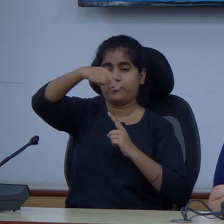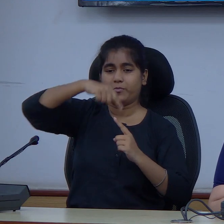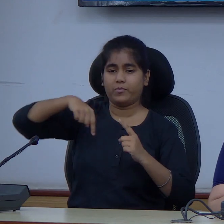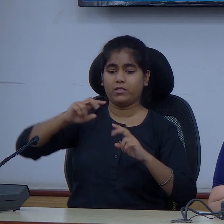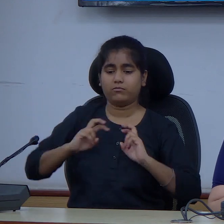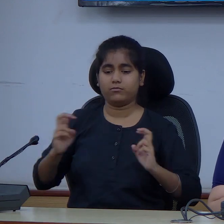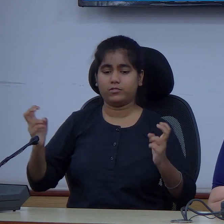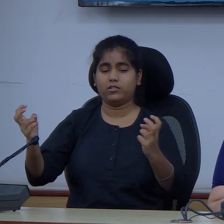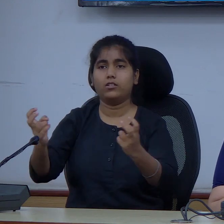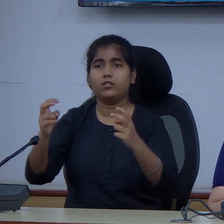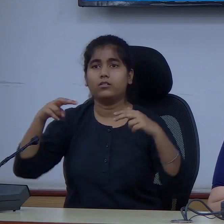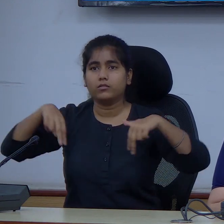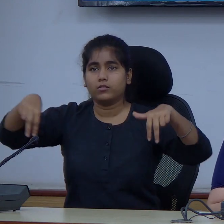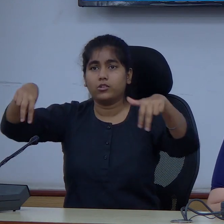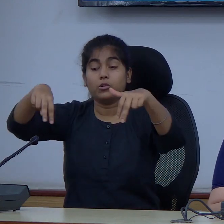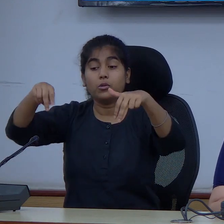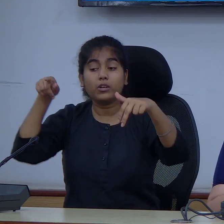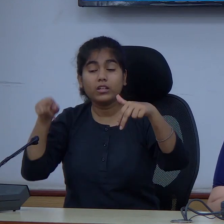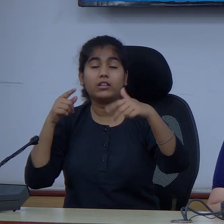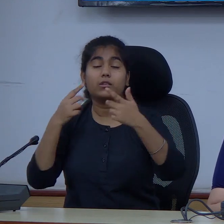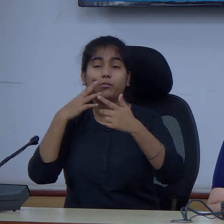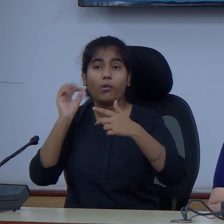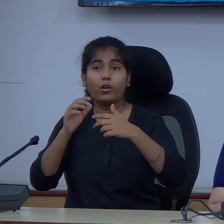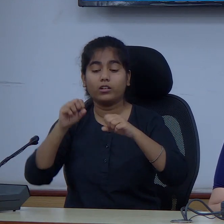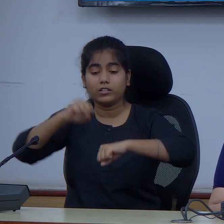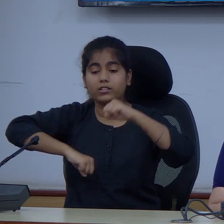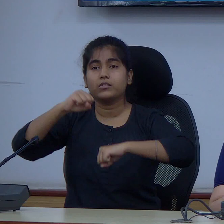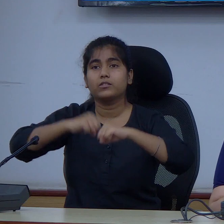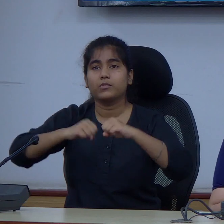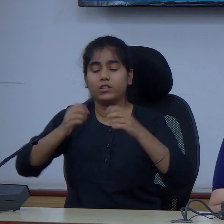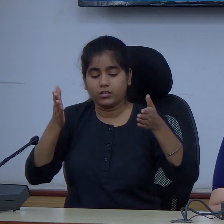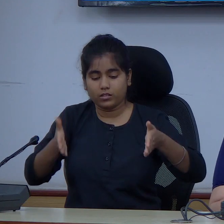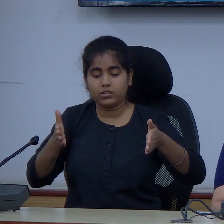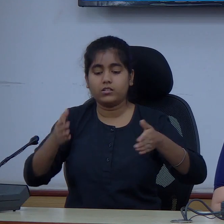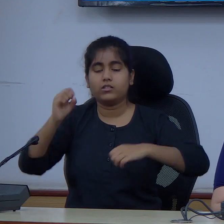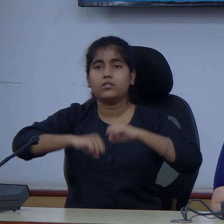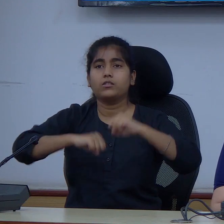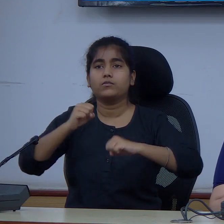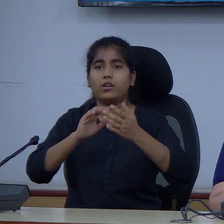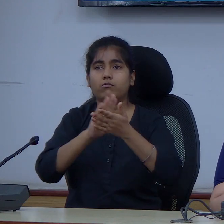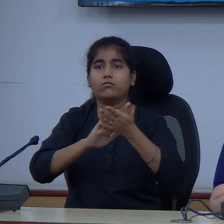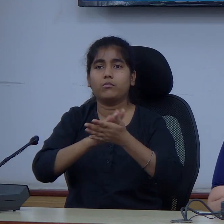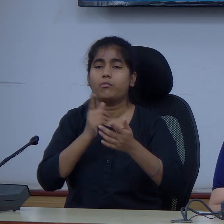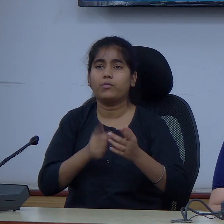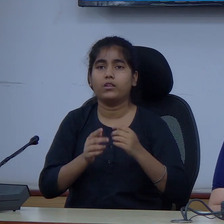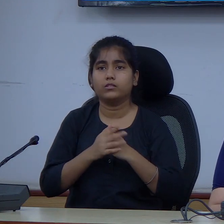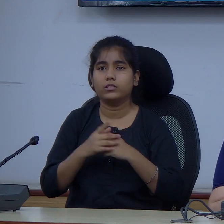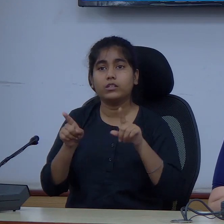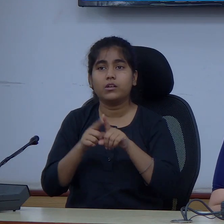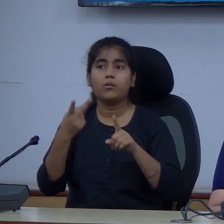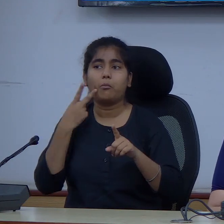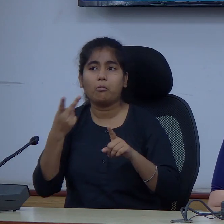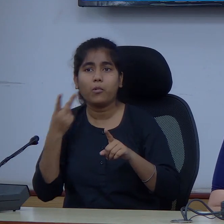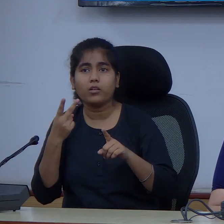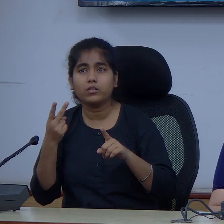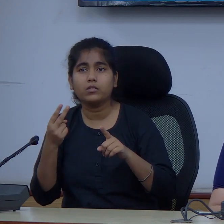अगर एक दिव्यांग व्यक्ति आए, जैसे हम लोग सब खड़े हो जाते हैं कन्वेयर बेल्ट के पास, तो उनके लिए भी जगह बनाने की ज़रूरत